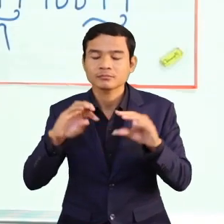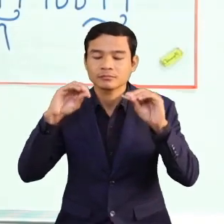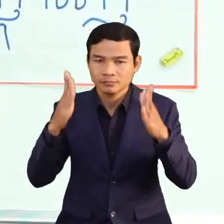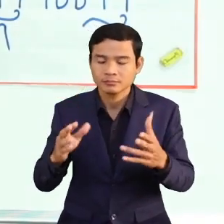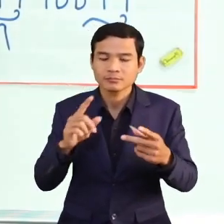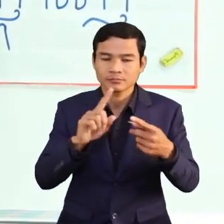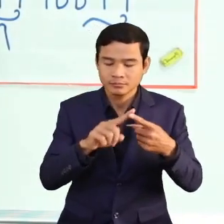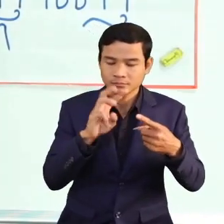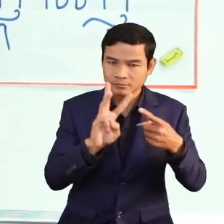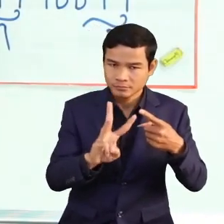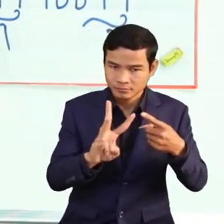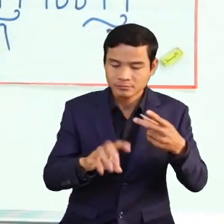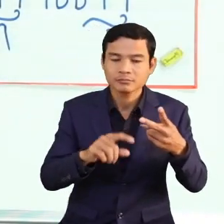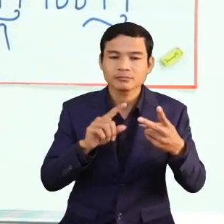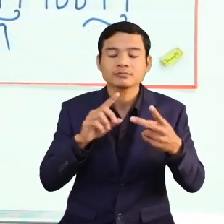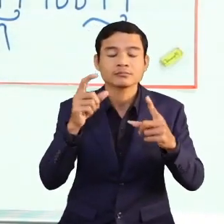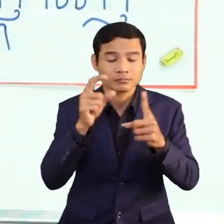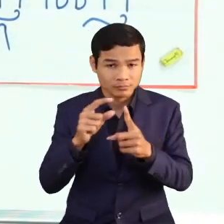2 សំណួរមានសំណួរកនិងសំណួរខ